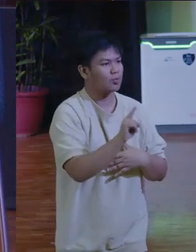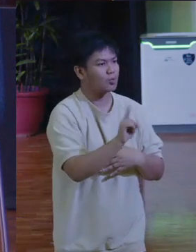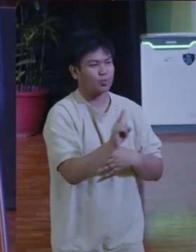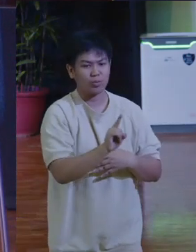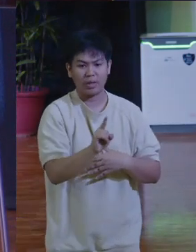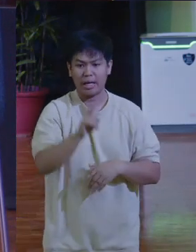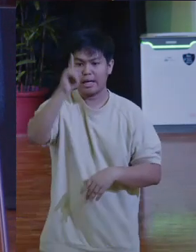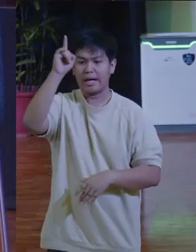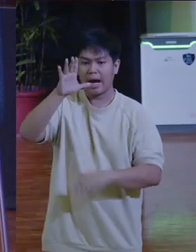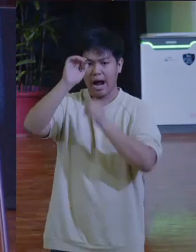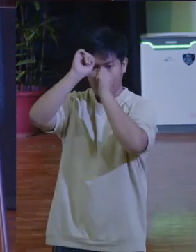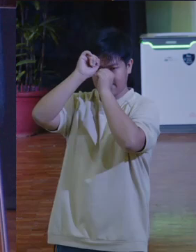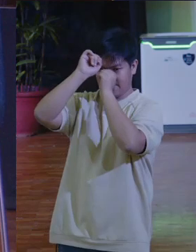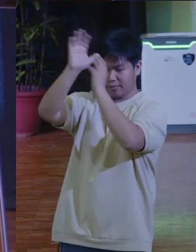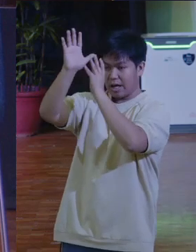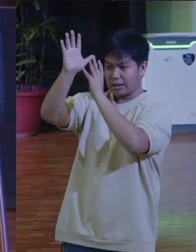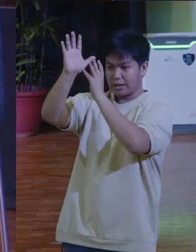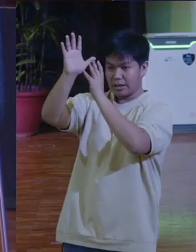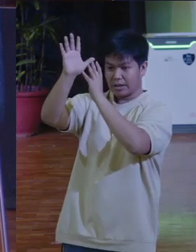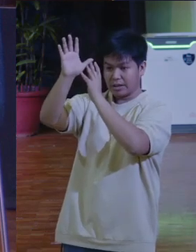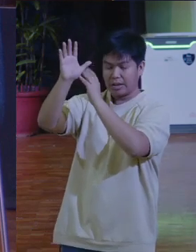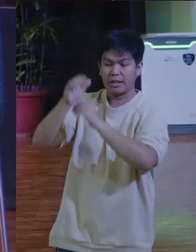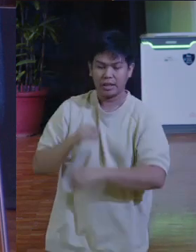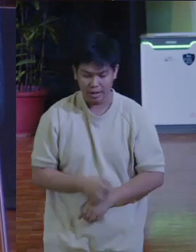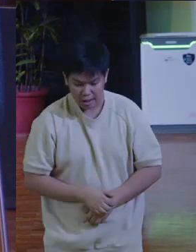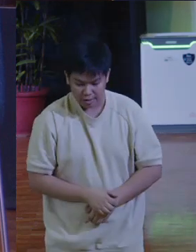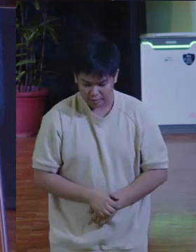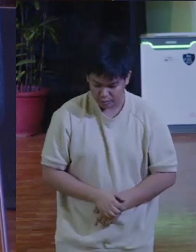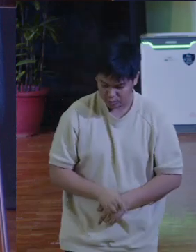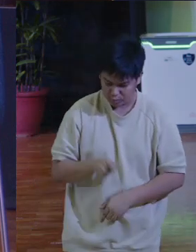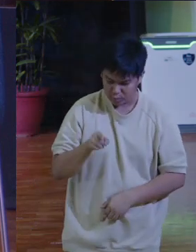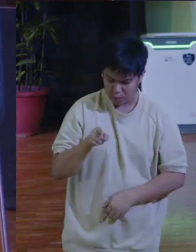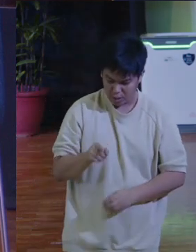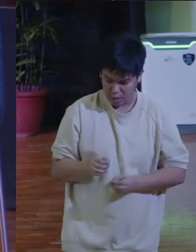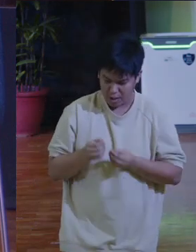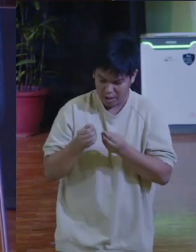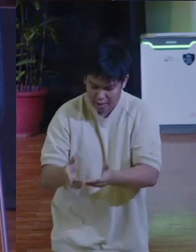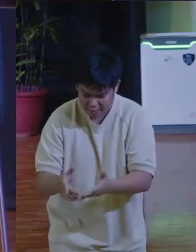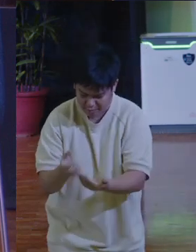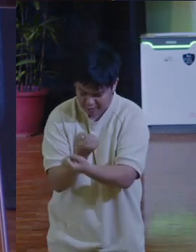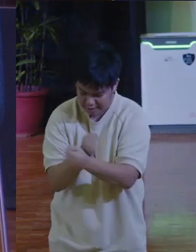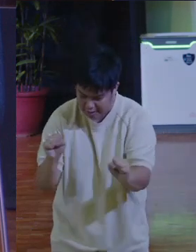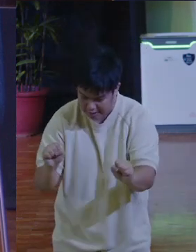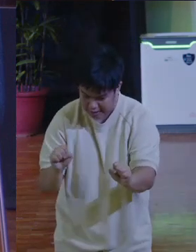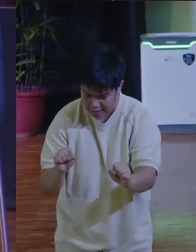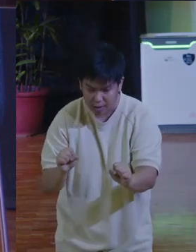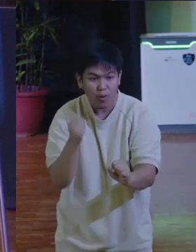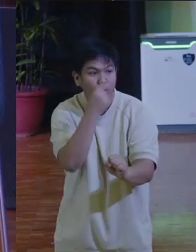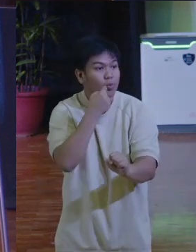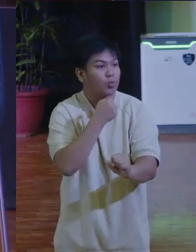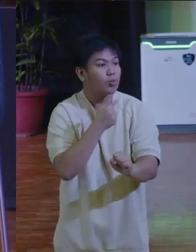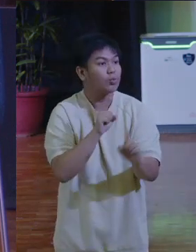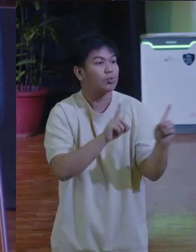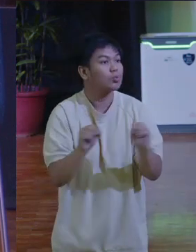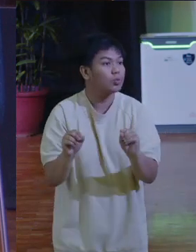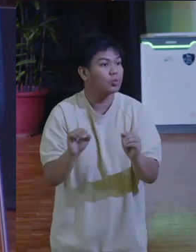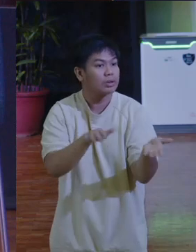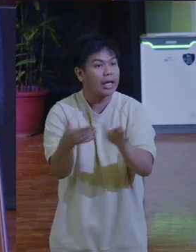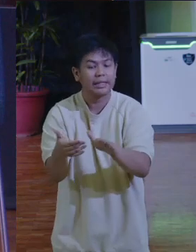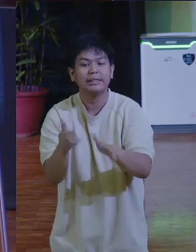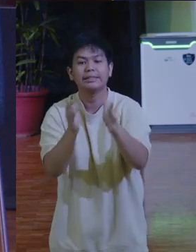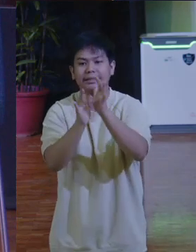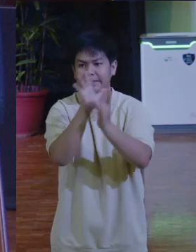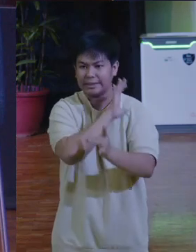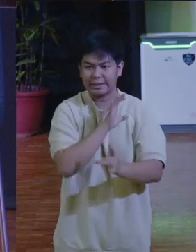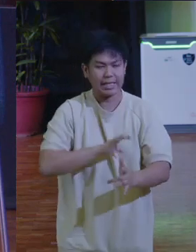na yun, the Father will ordain salvation, the Son will procure it, and the Spirit will apply